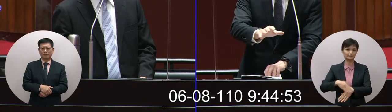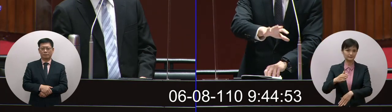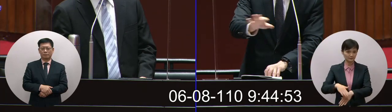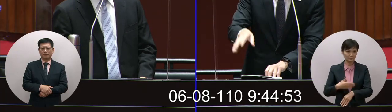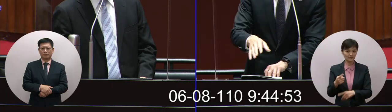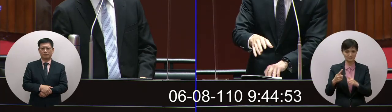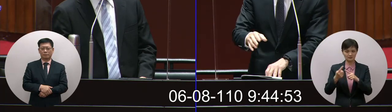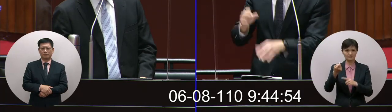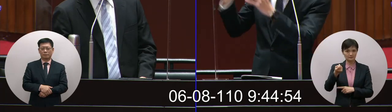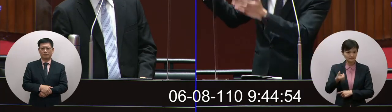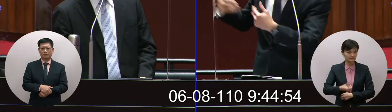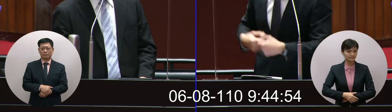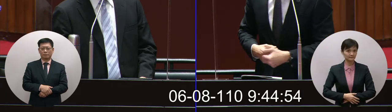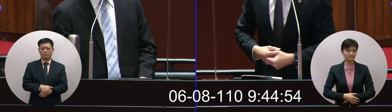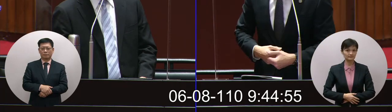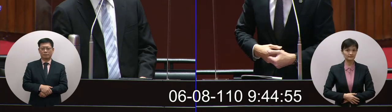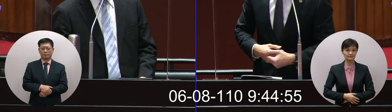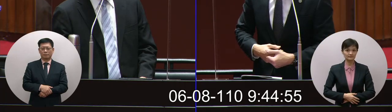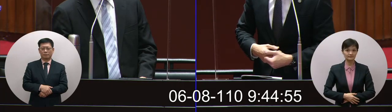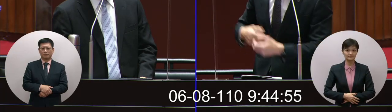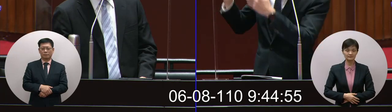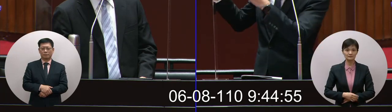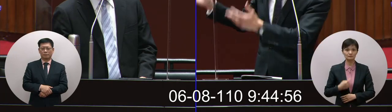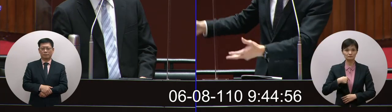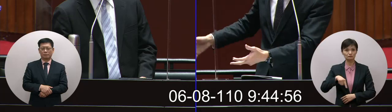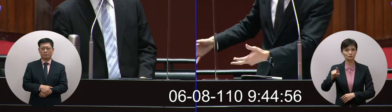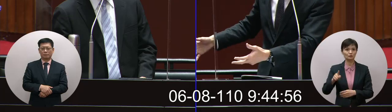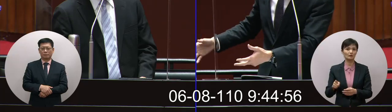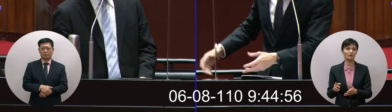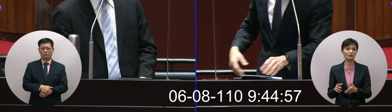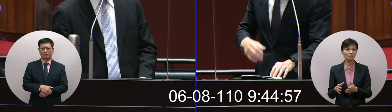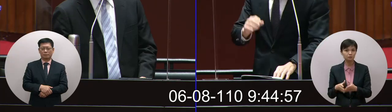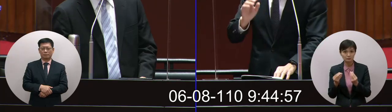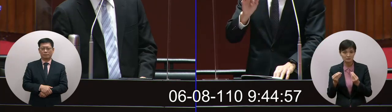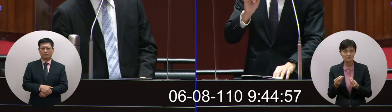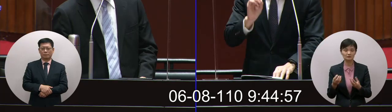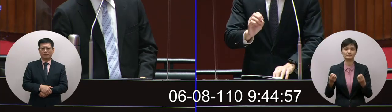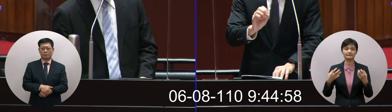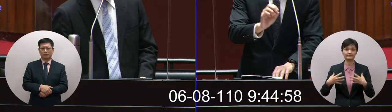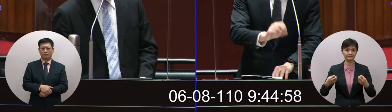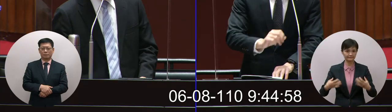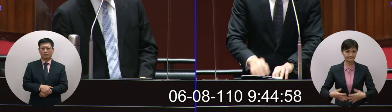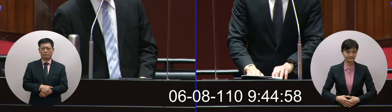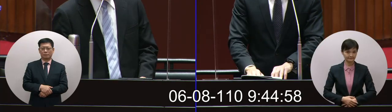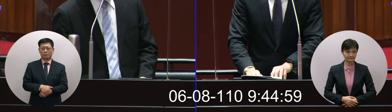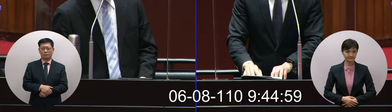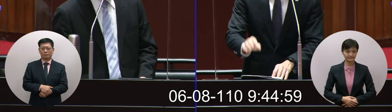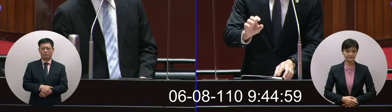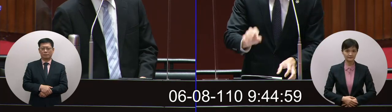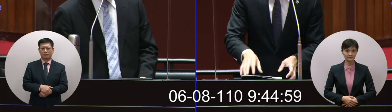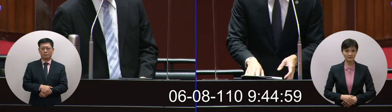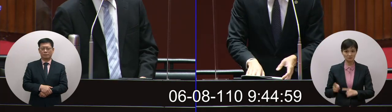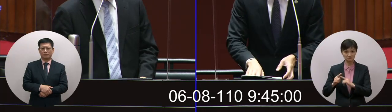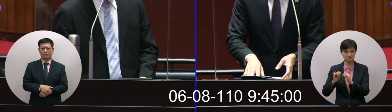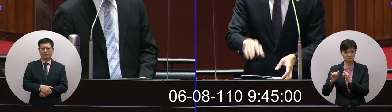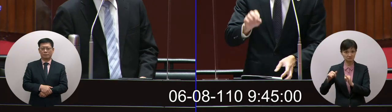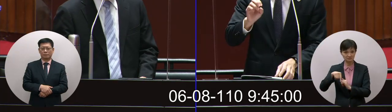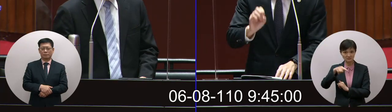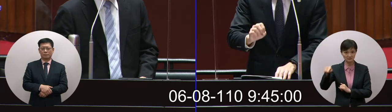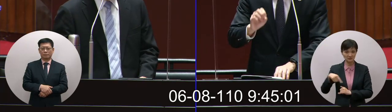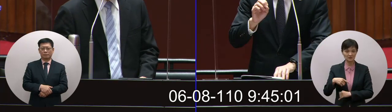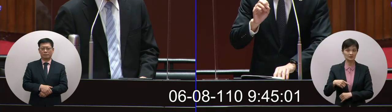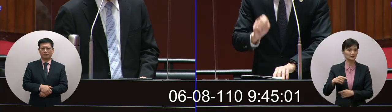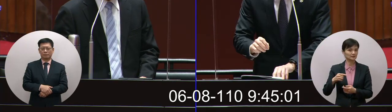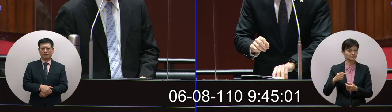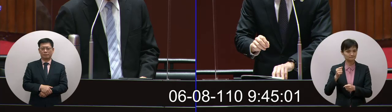度，遐个民众讲吼，敢若去遐都无代志，你就会当去遐。所以我讲，那是民间有问题，连地方政府伊对